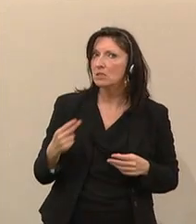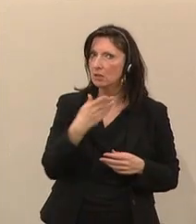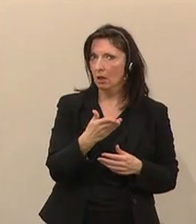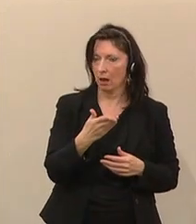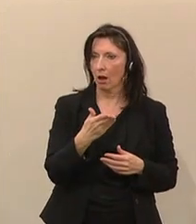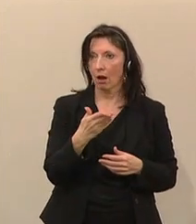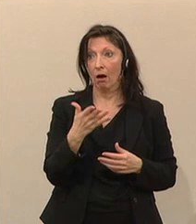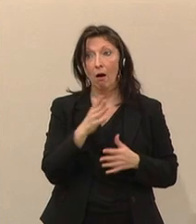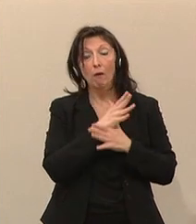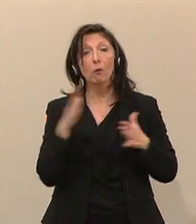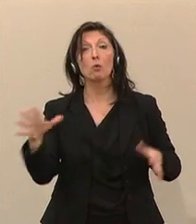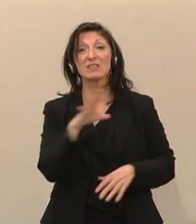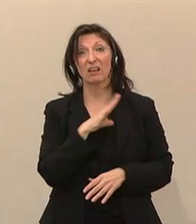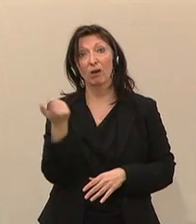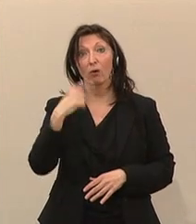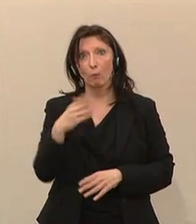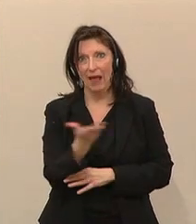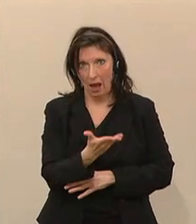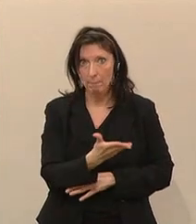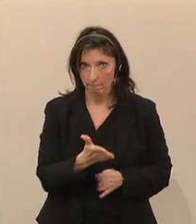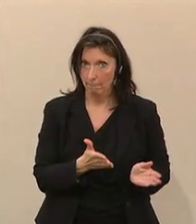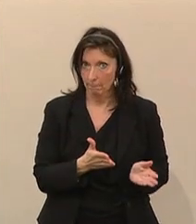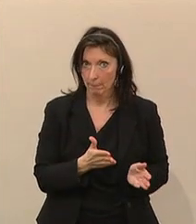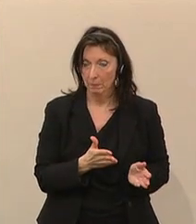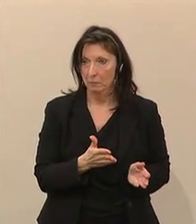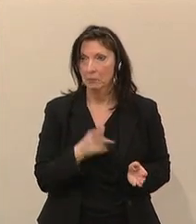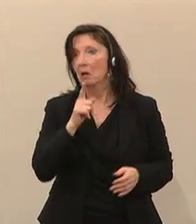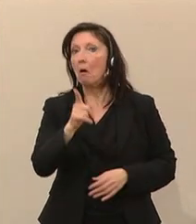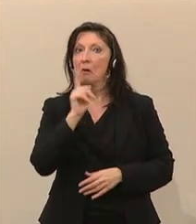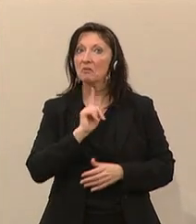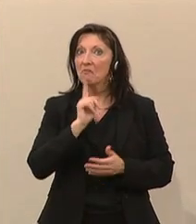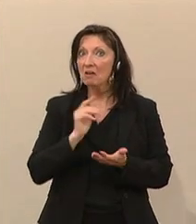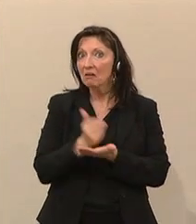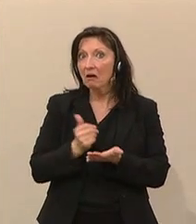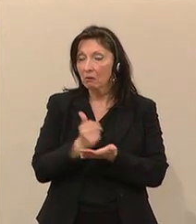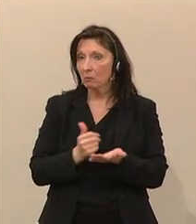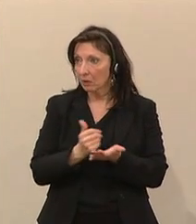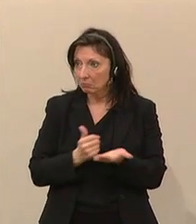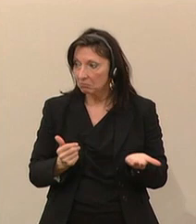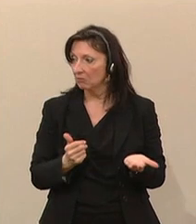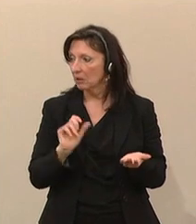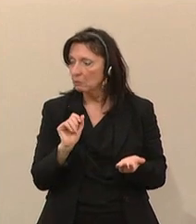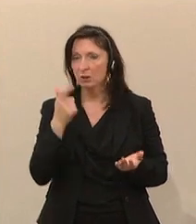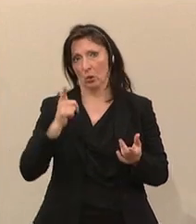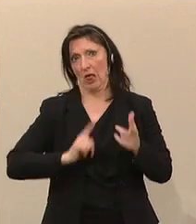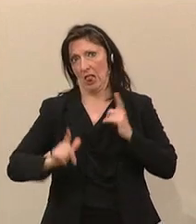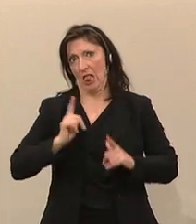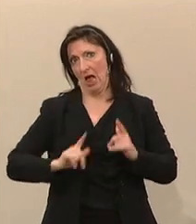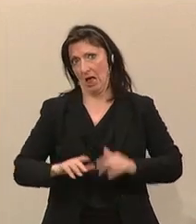stark armutsgefährdet ist. Und auf der anderen Seite sind es die niedrigen Einkommen, die natürlich besonders darunter leiden,